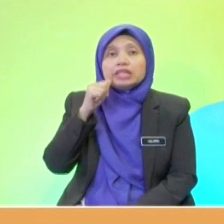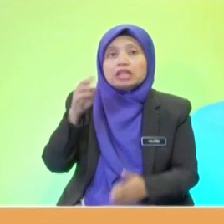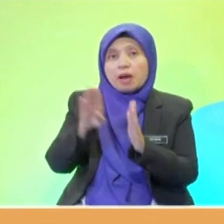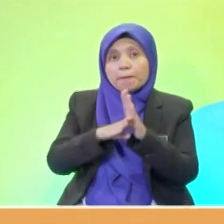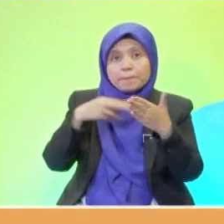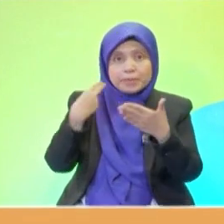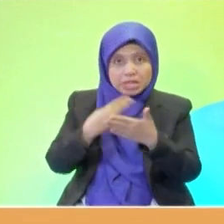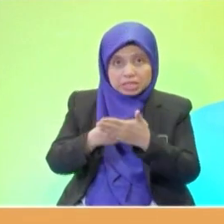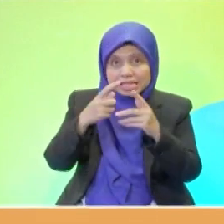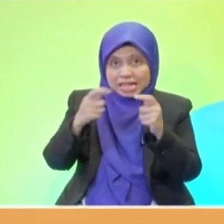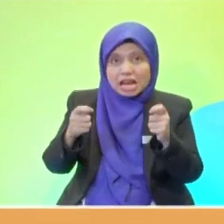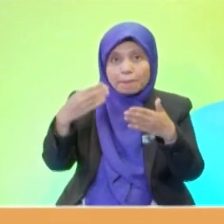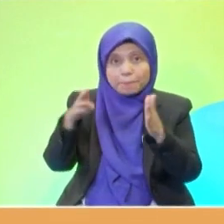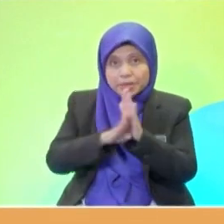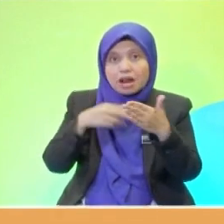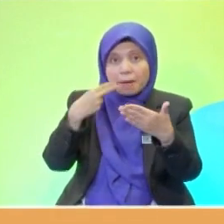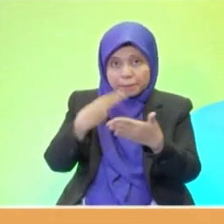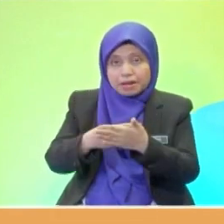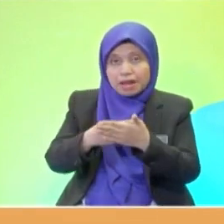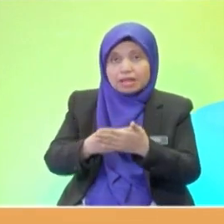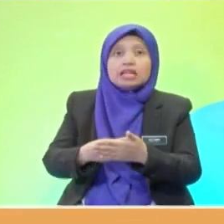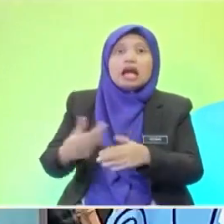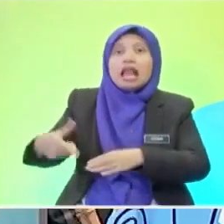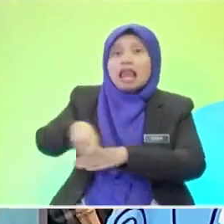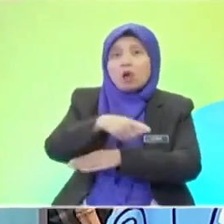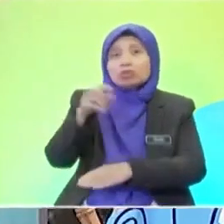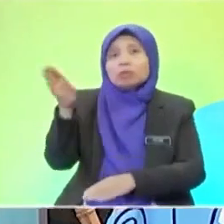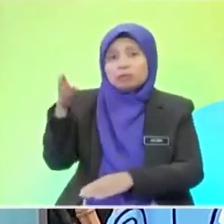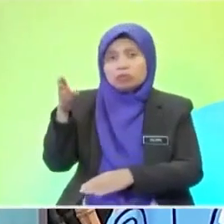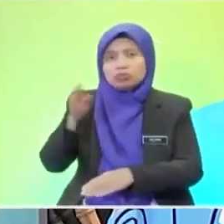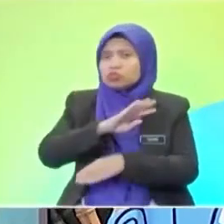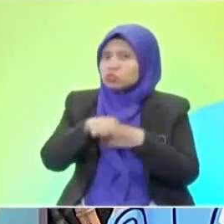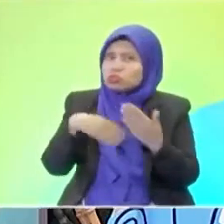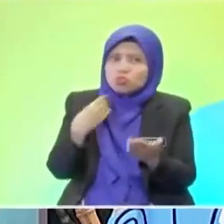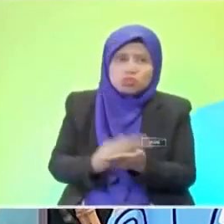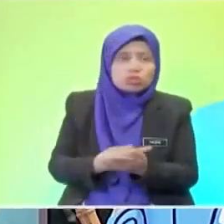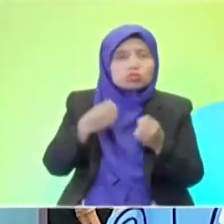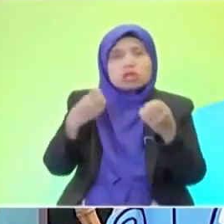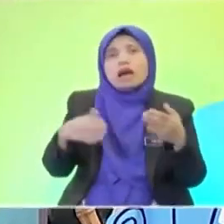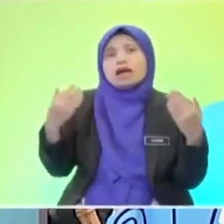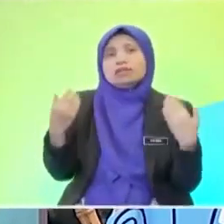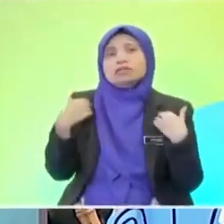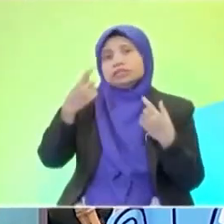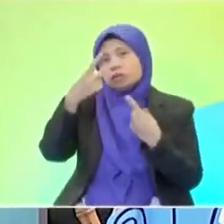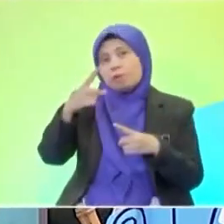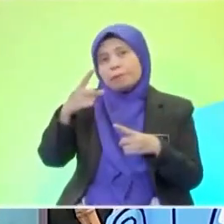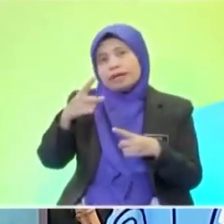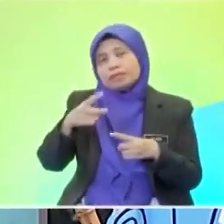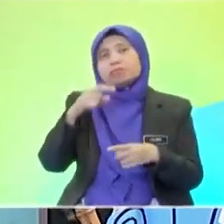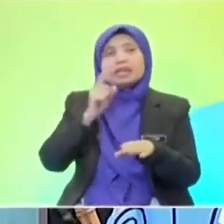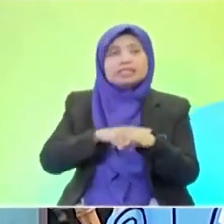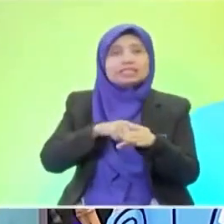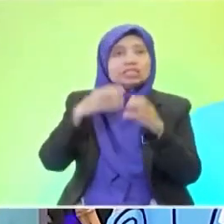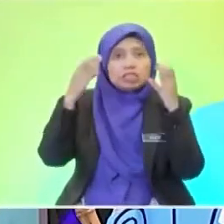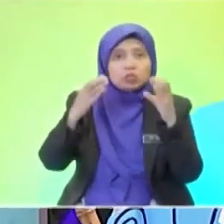lampiran dengan laut biru Wah jawaban itu semua tadi sudah ada dalam audio yang murid pendengarkan sebentar tadi